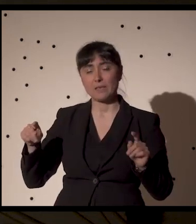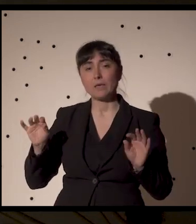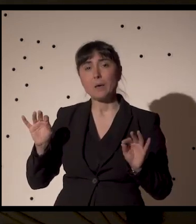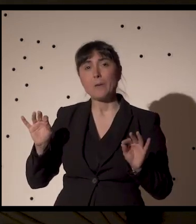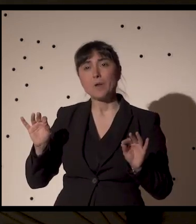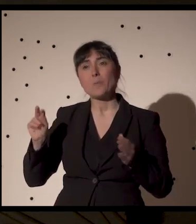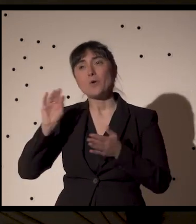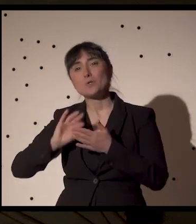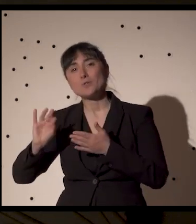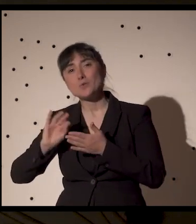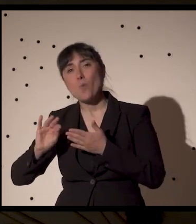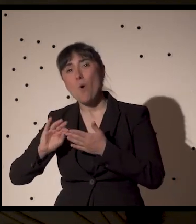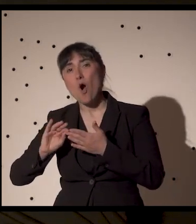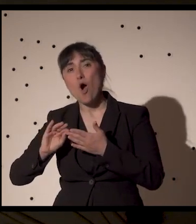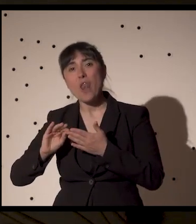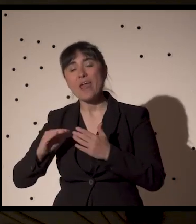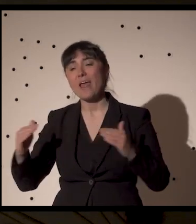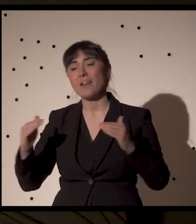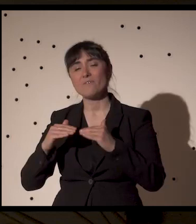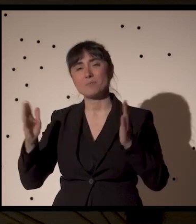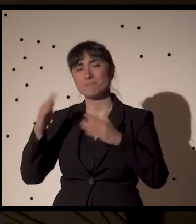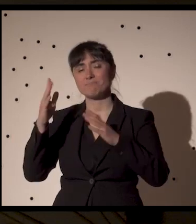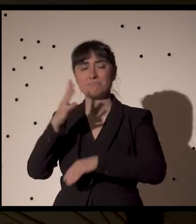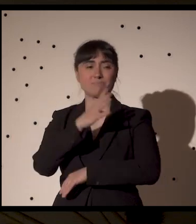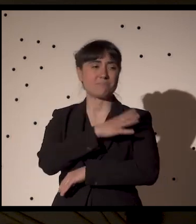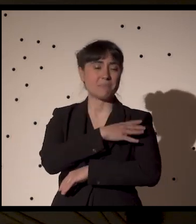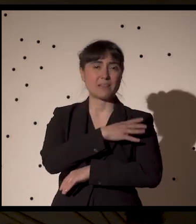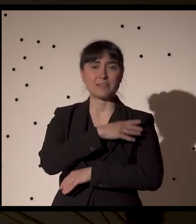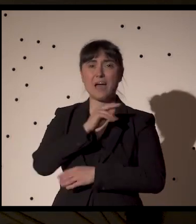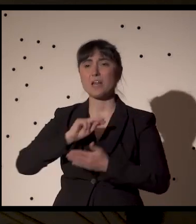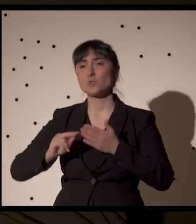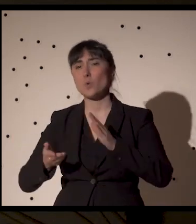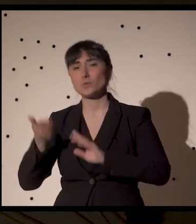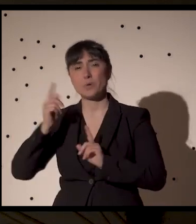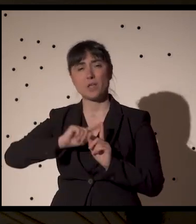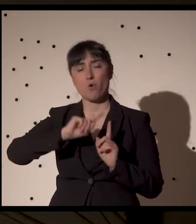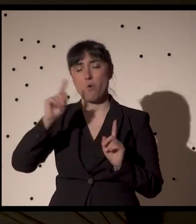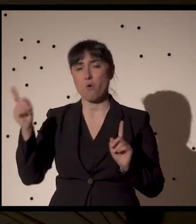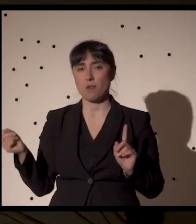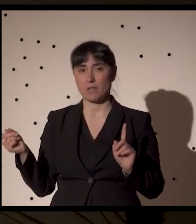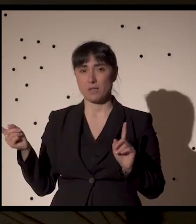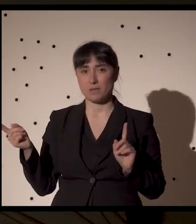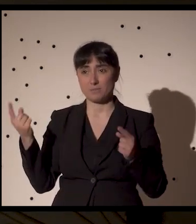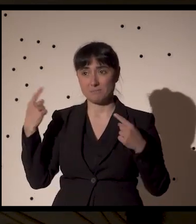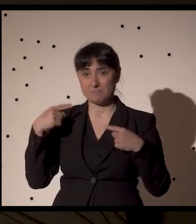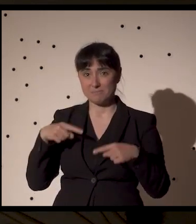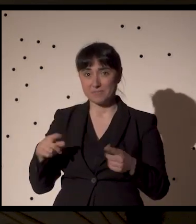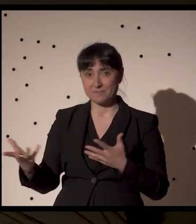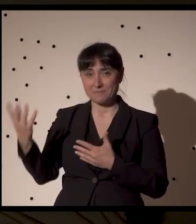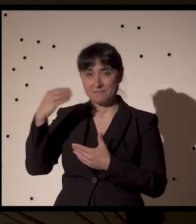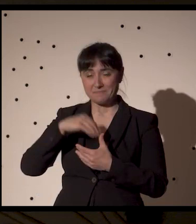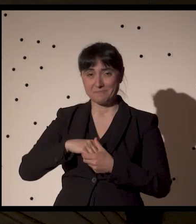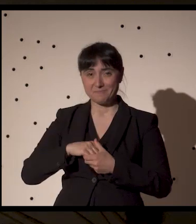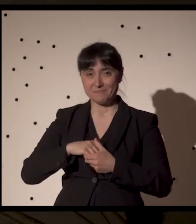le scuole di ogni ordine e grado dalle scuole elementari alle scuole superiori l'oltre la scena scuole